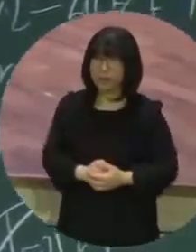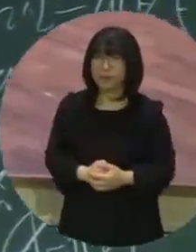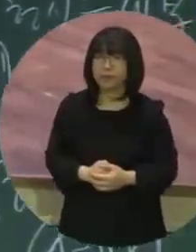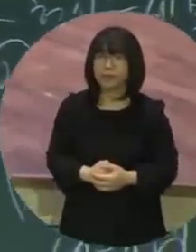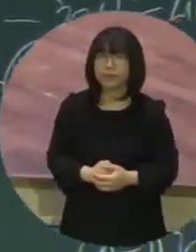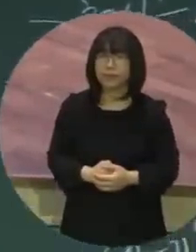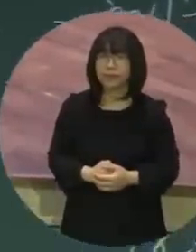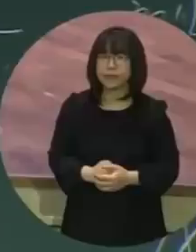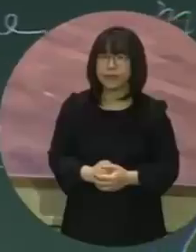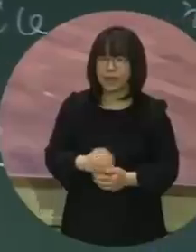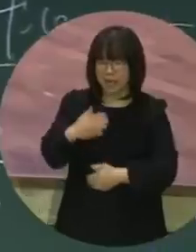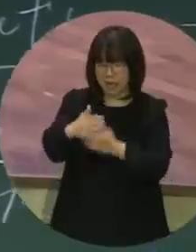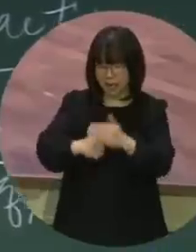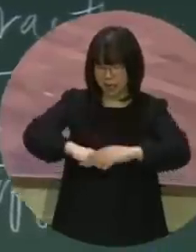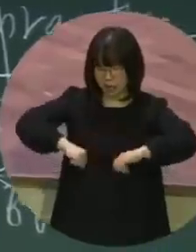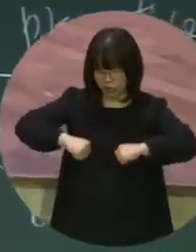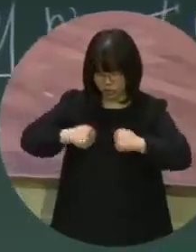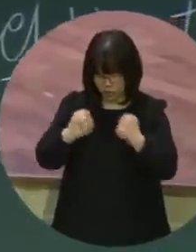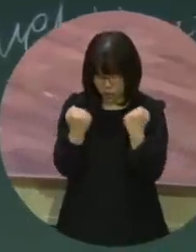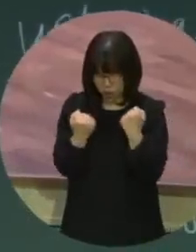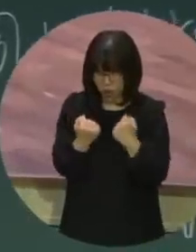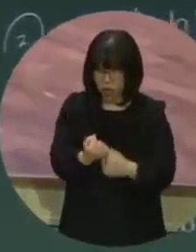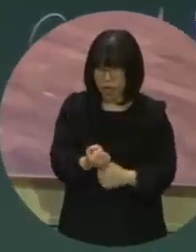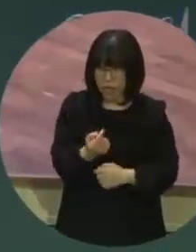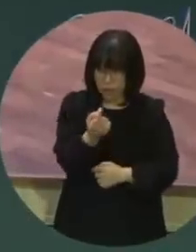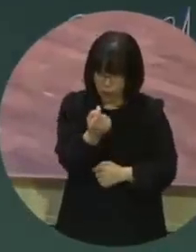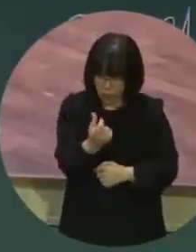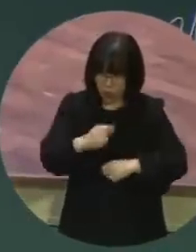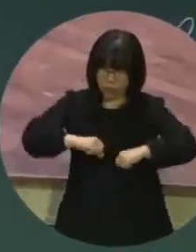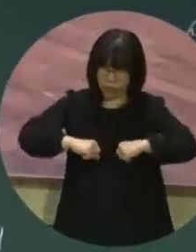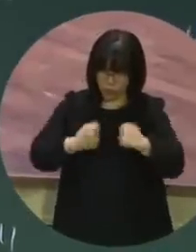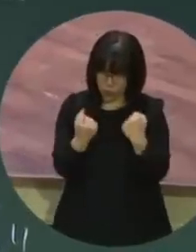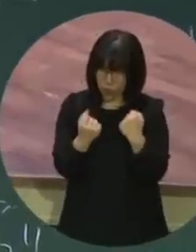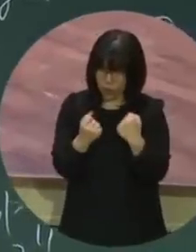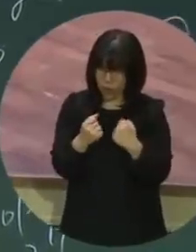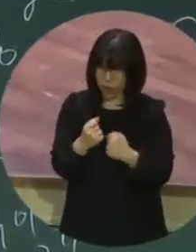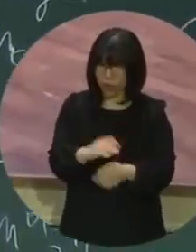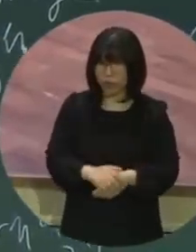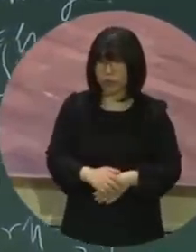예, 순종하세요. 절대 순종하세요. 지난주에는 뭐라 했어요?